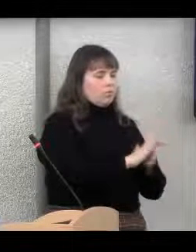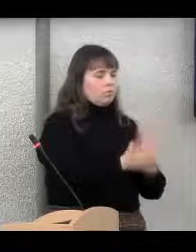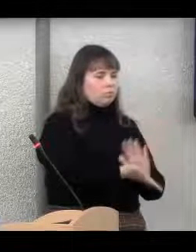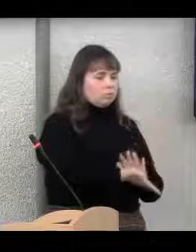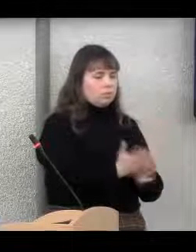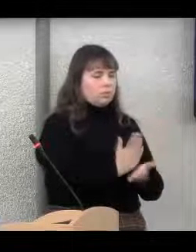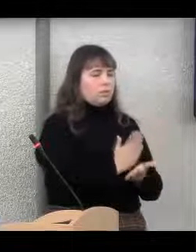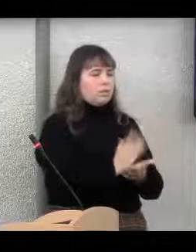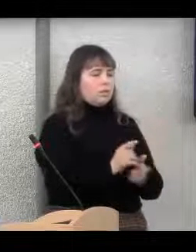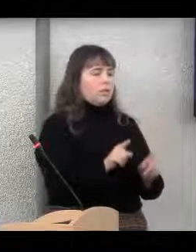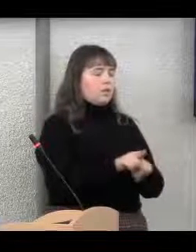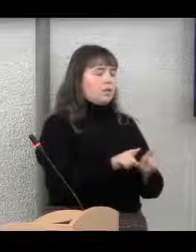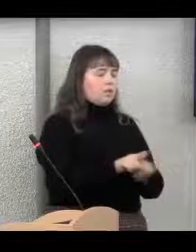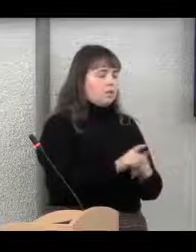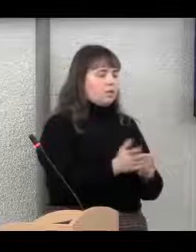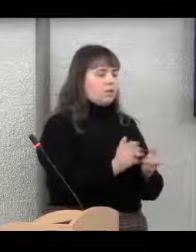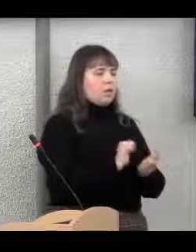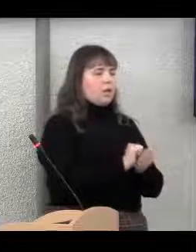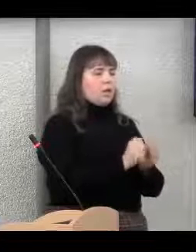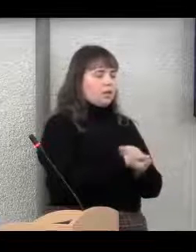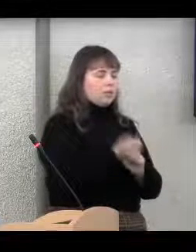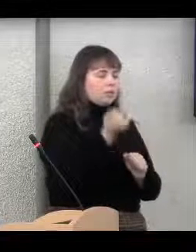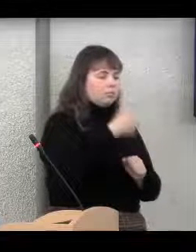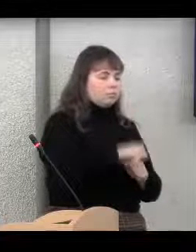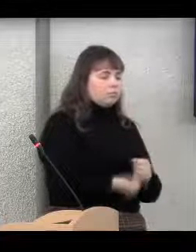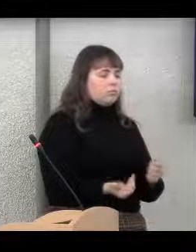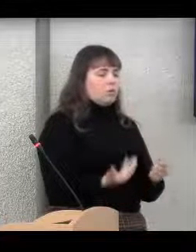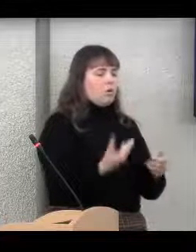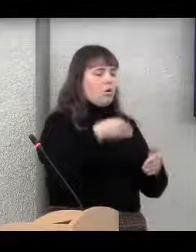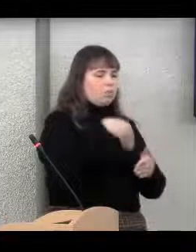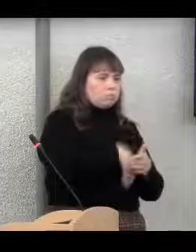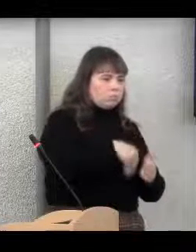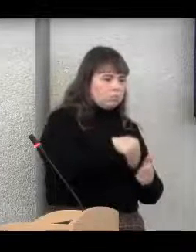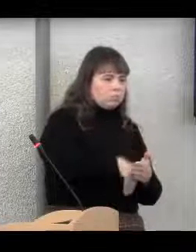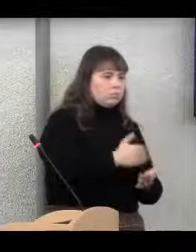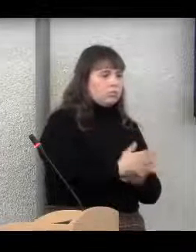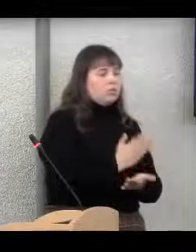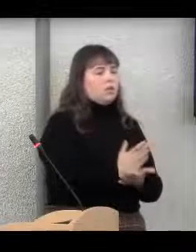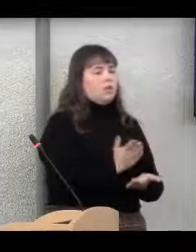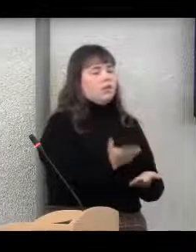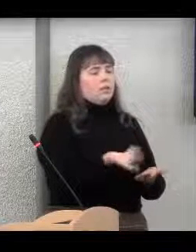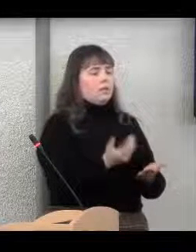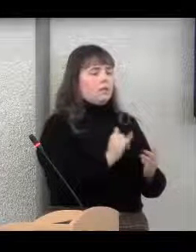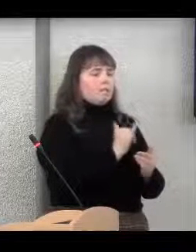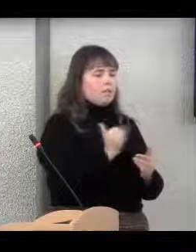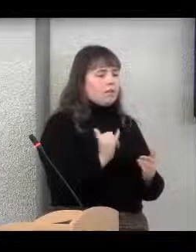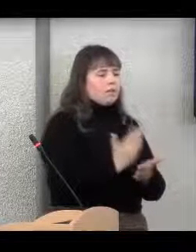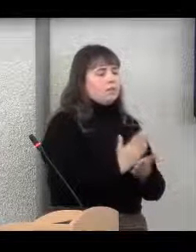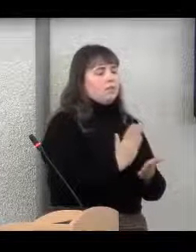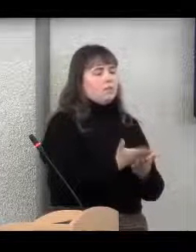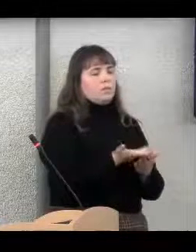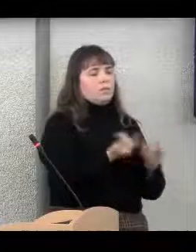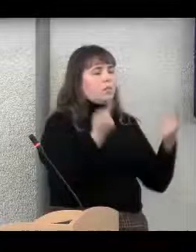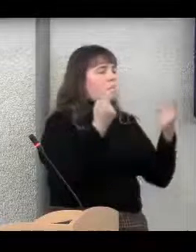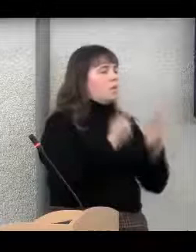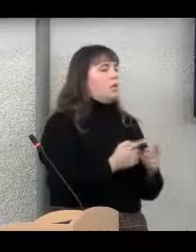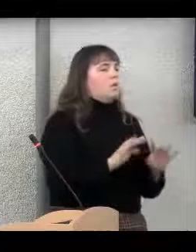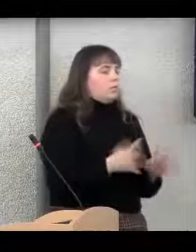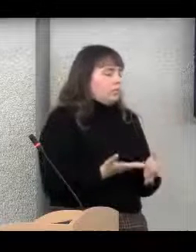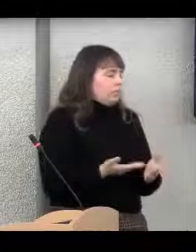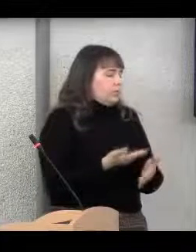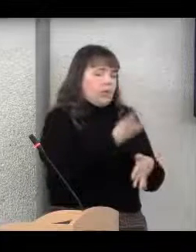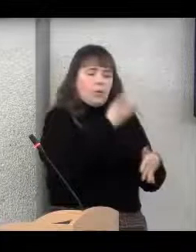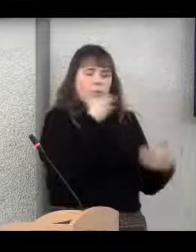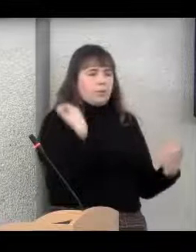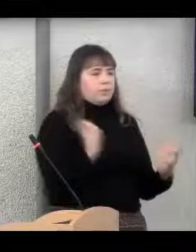anglies kaupimo ūkininkavimo koncepciją Lietuvoje nėra įvertintos pritaikymo potencialas.